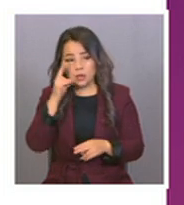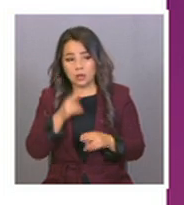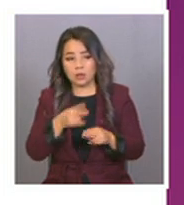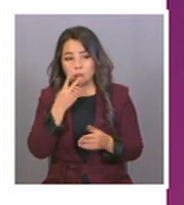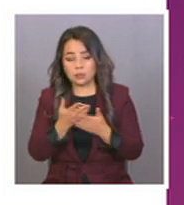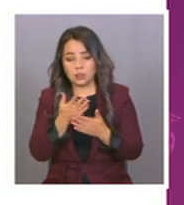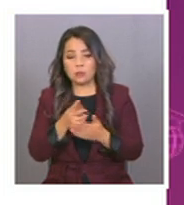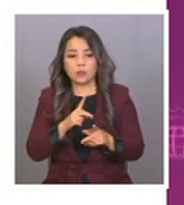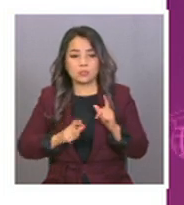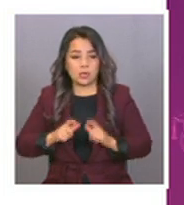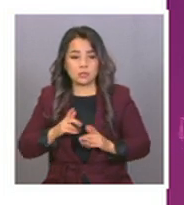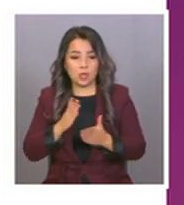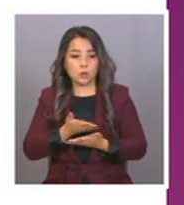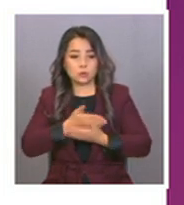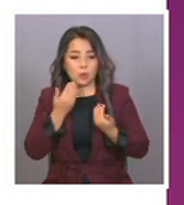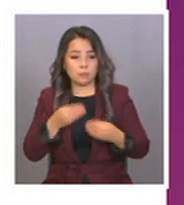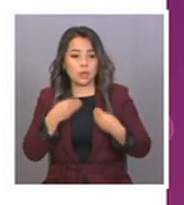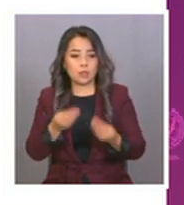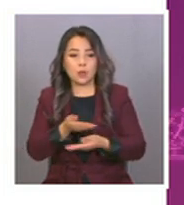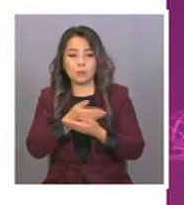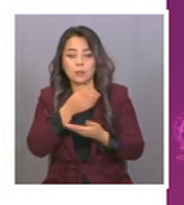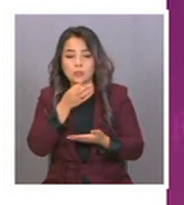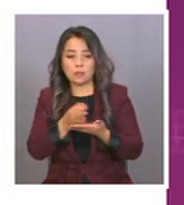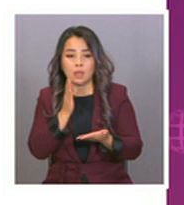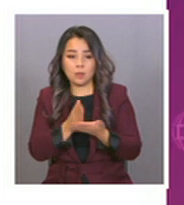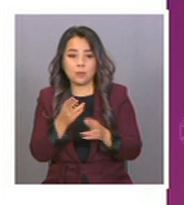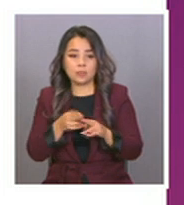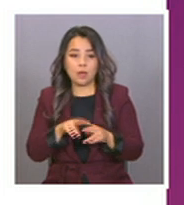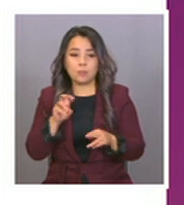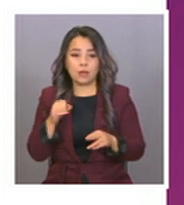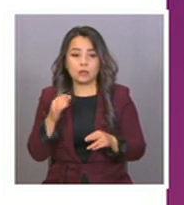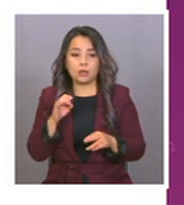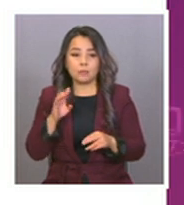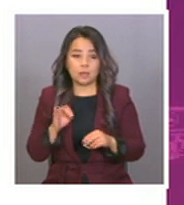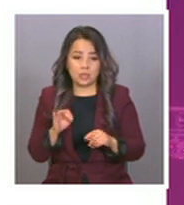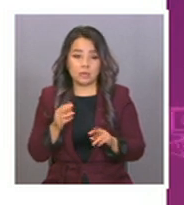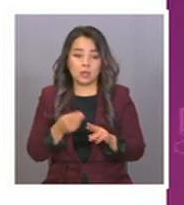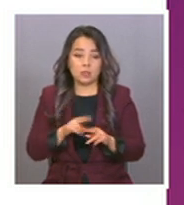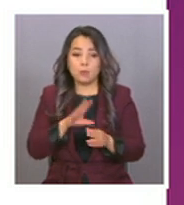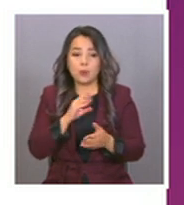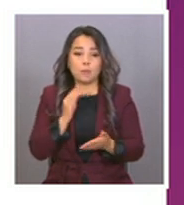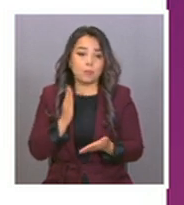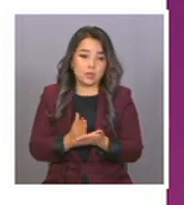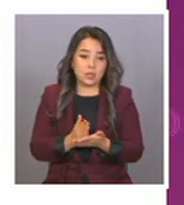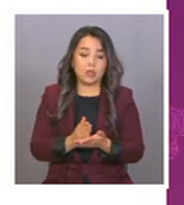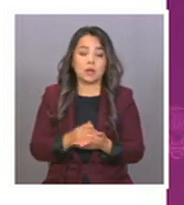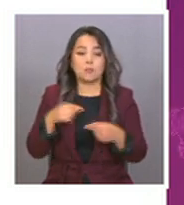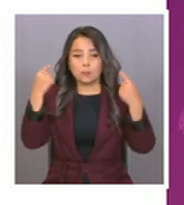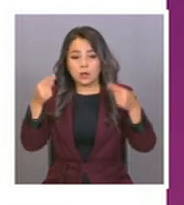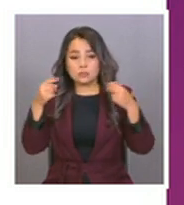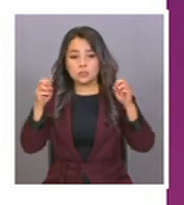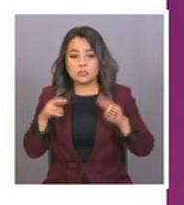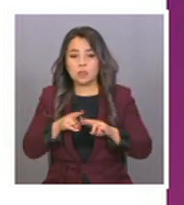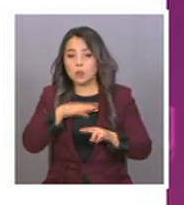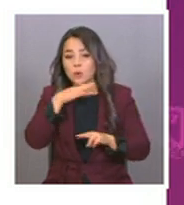алмайды, жоқ болсаң бере алмайды деген мақал Майқы бидің сөзінде баршылық болса мал жаның көп ағайын